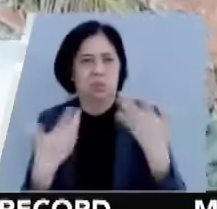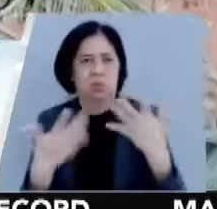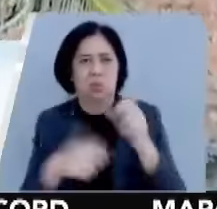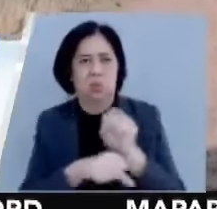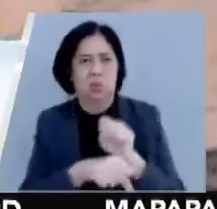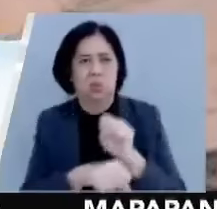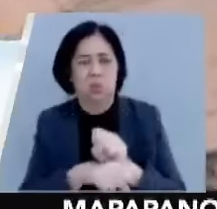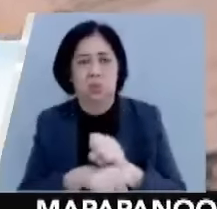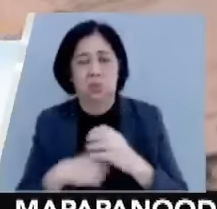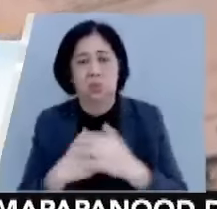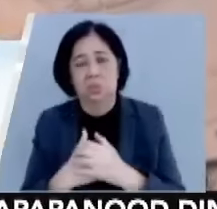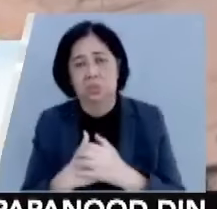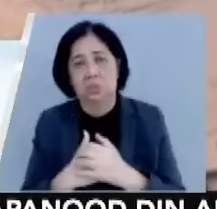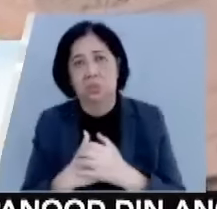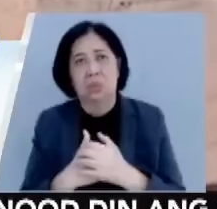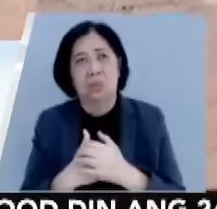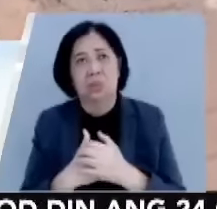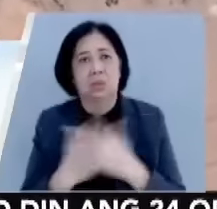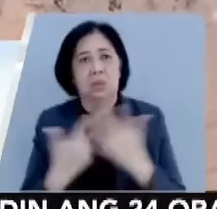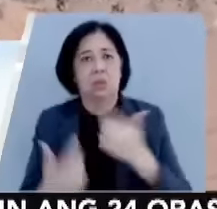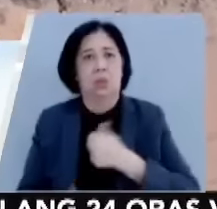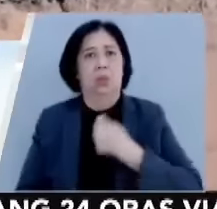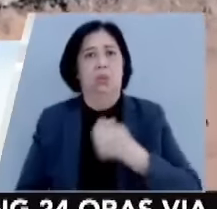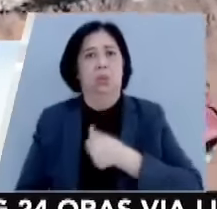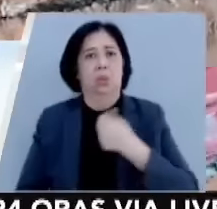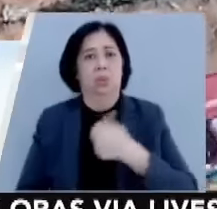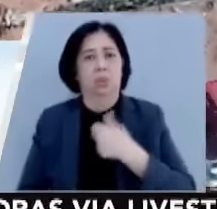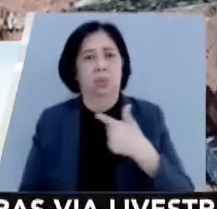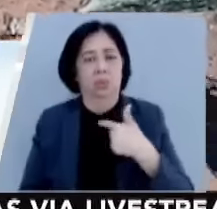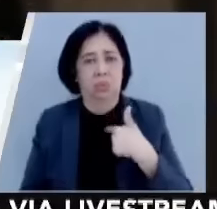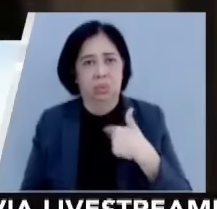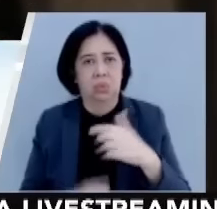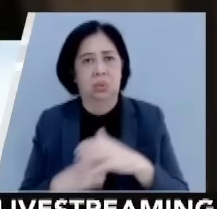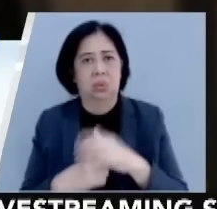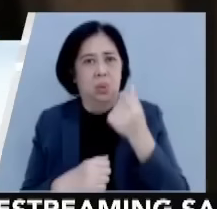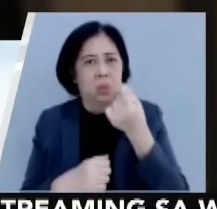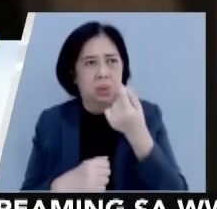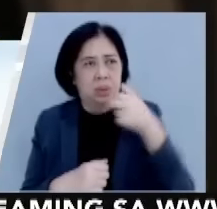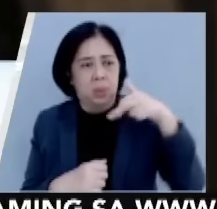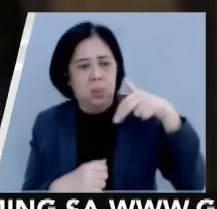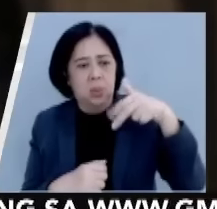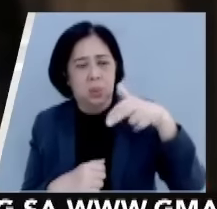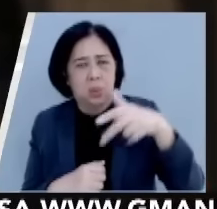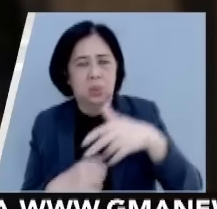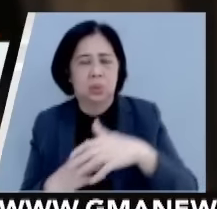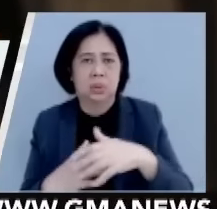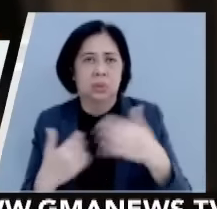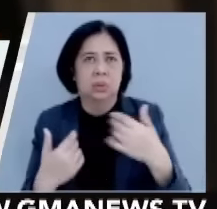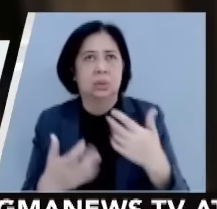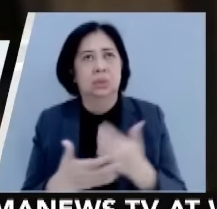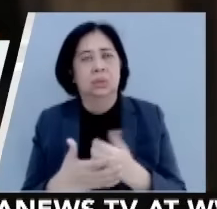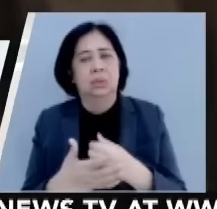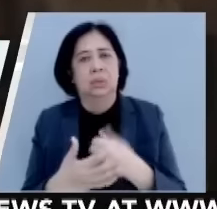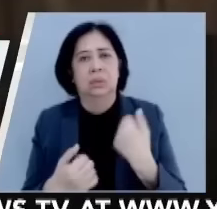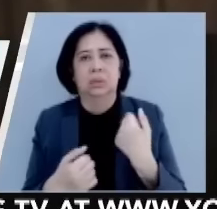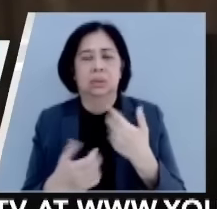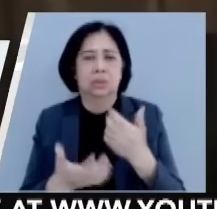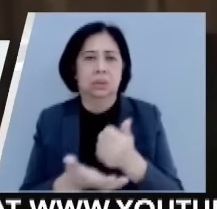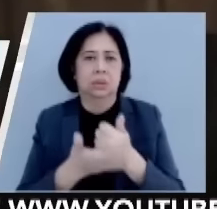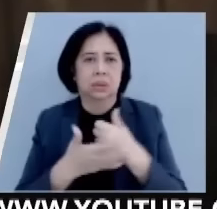Manang hinihika na po, pag kaunting lakad lang po. Ang laking may tulong po nito sa amin. Dahil sa amin magama.